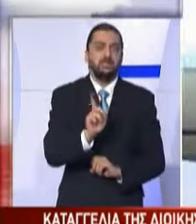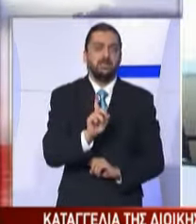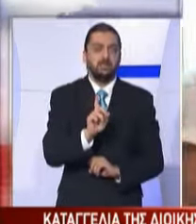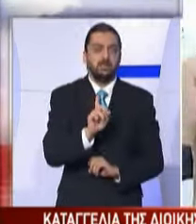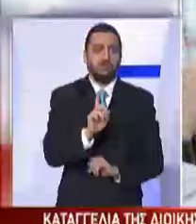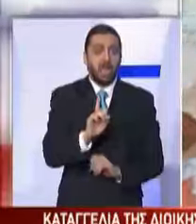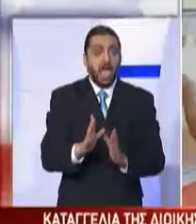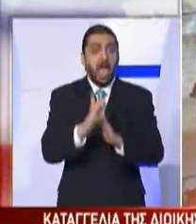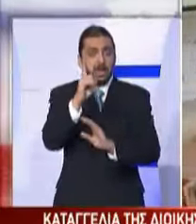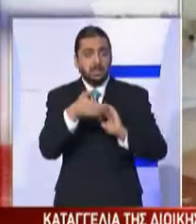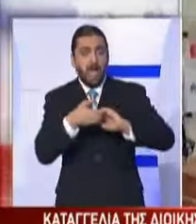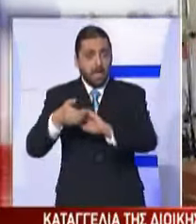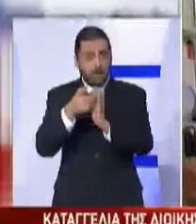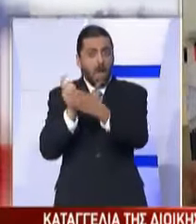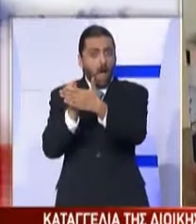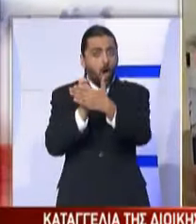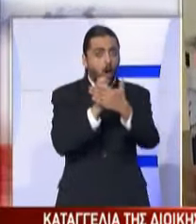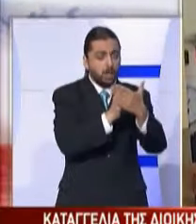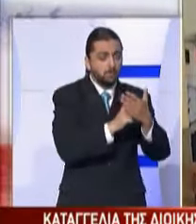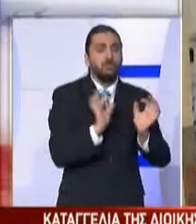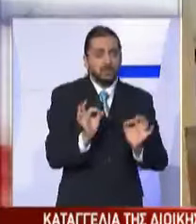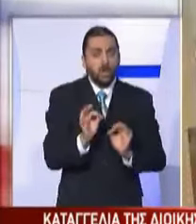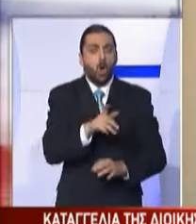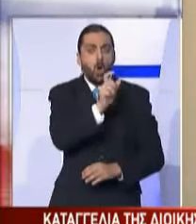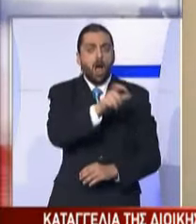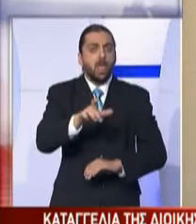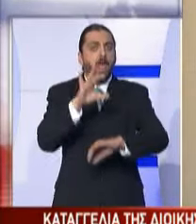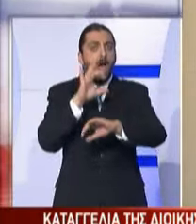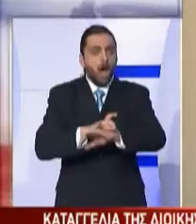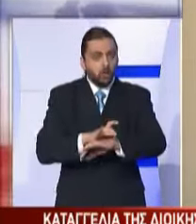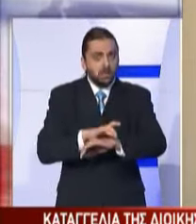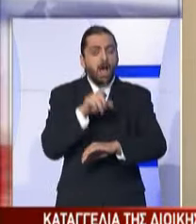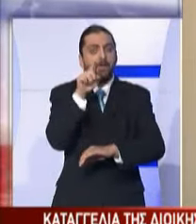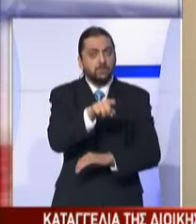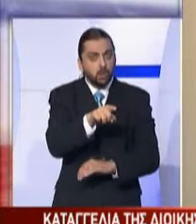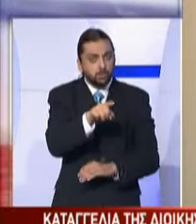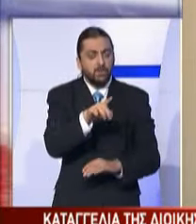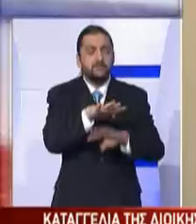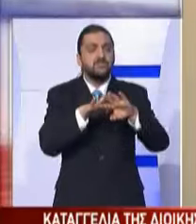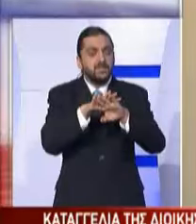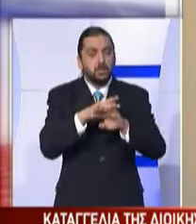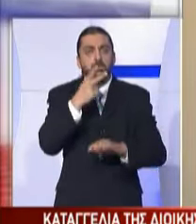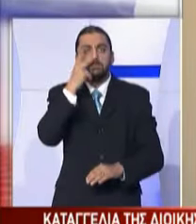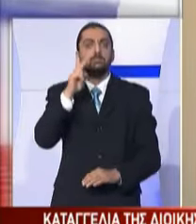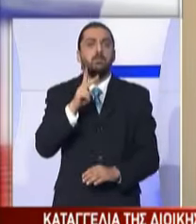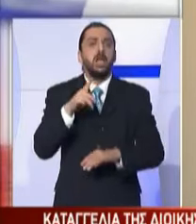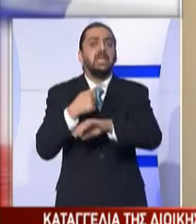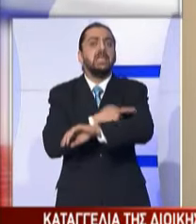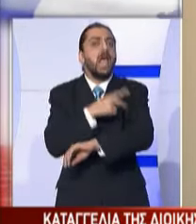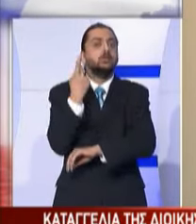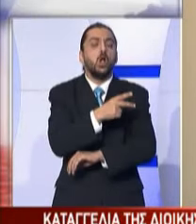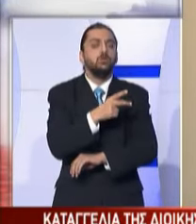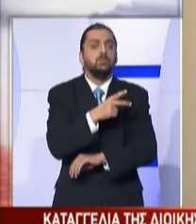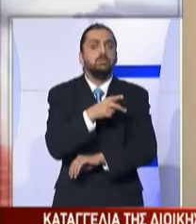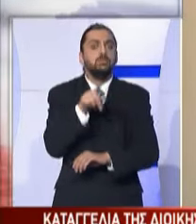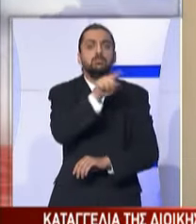αγοράστηκαν και από τις 11 εταιρείες, ο κάθε ασθενής θα πάρει το συγκεκριμένο φίλτρο με την ελεύθερη επιλογή του γιατρού. Ο γιατρός θα αποφασίσει